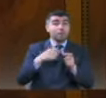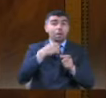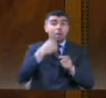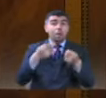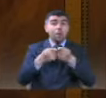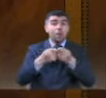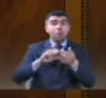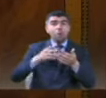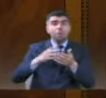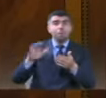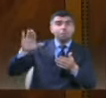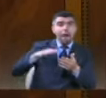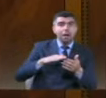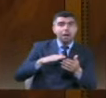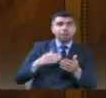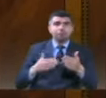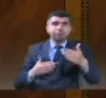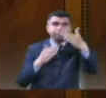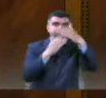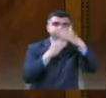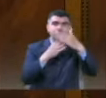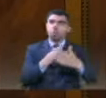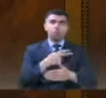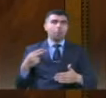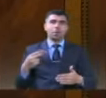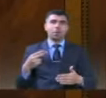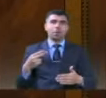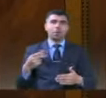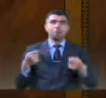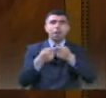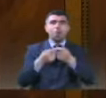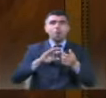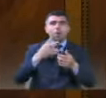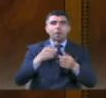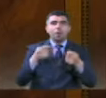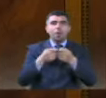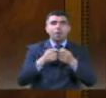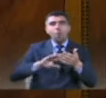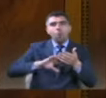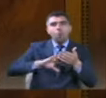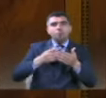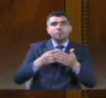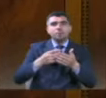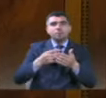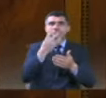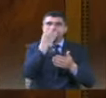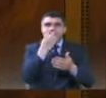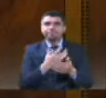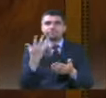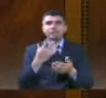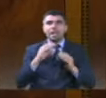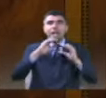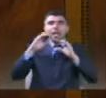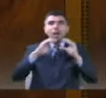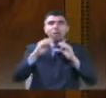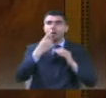الطوفان. وهذه ماشي ثقافة الحوار، هذا تغييب الحوار، هذا قتل الحوار، هذا تشويع الحوار، وهذا ما